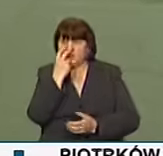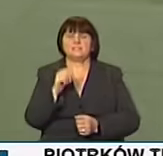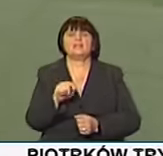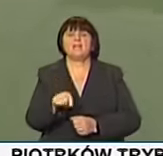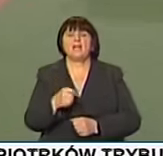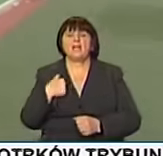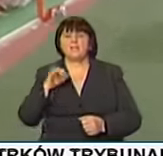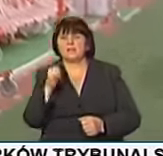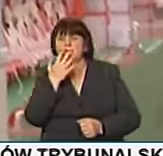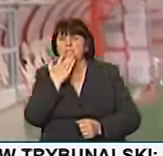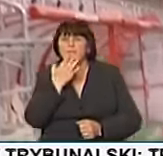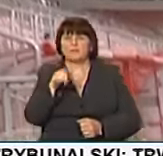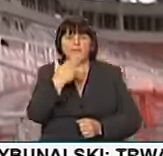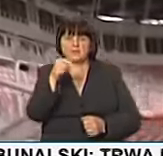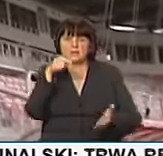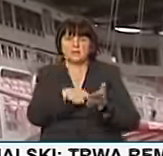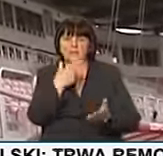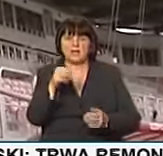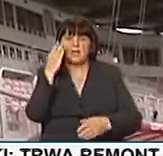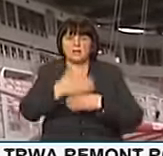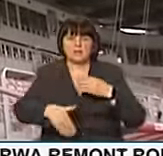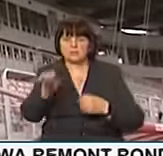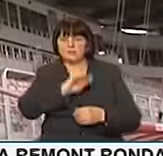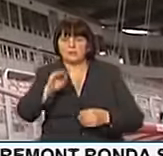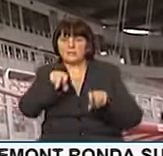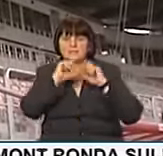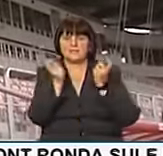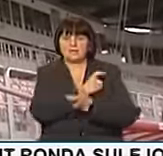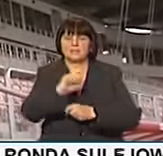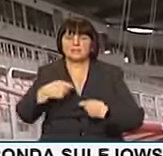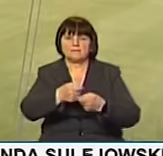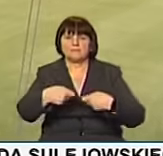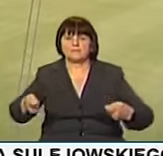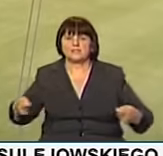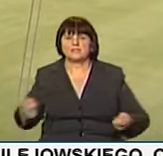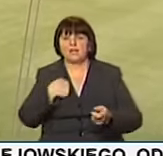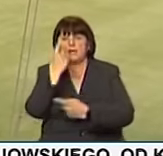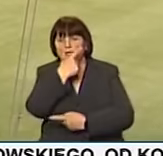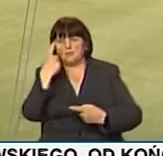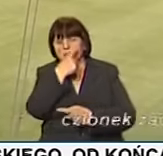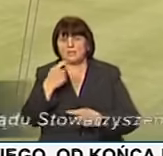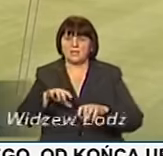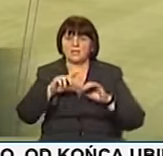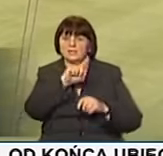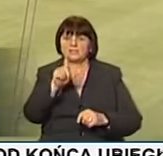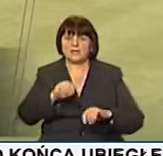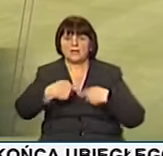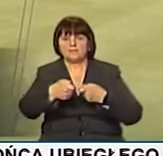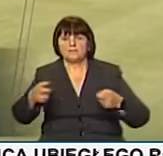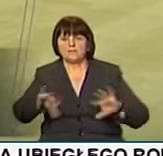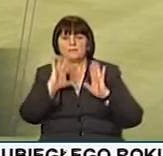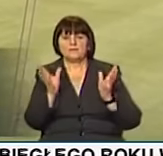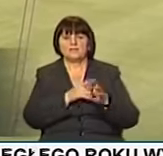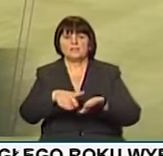deklarują widzewiacy to jeszcze nie koniec bo karnety cały czas są w sprzedaży Ja myślę że sprzedamy wszystkie miejsca